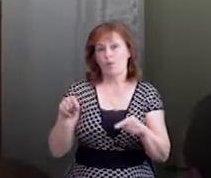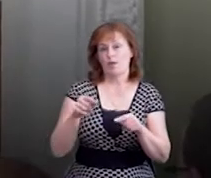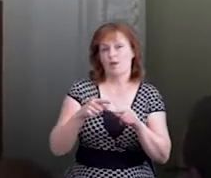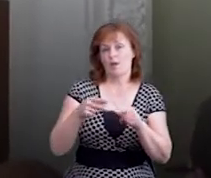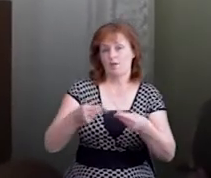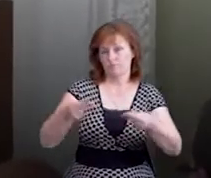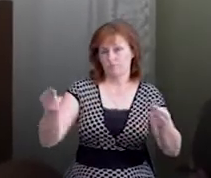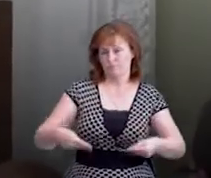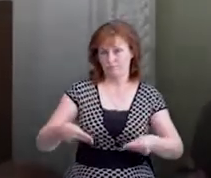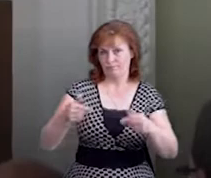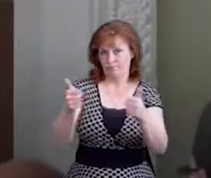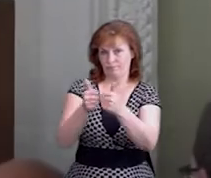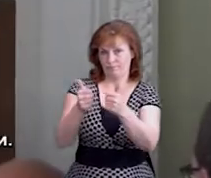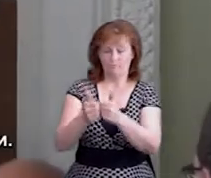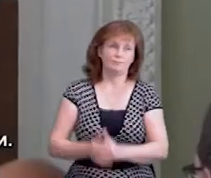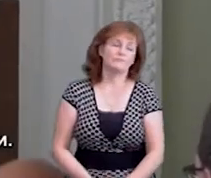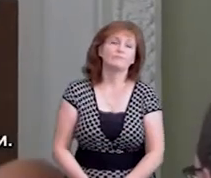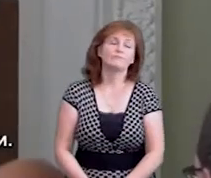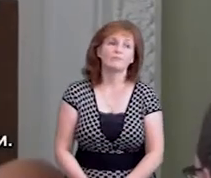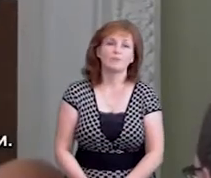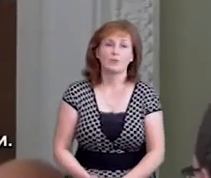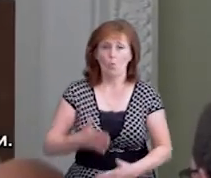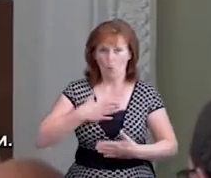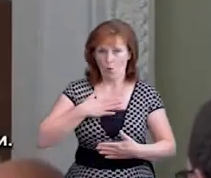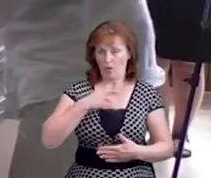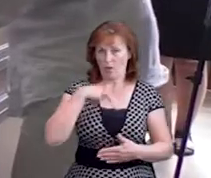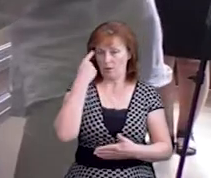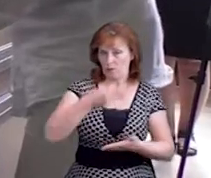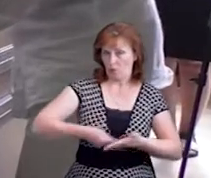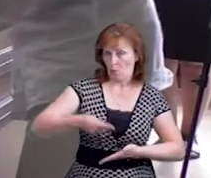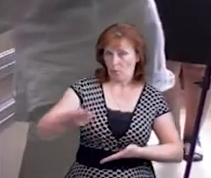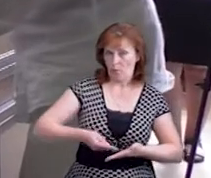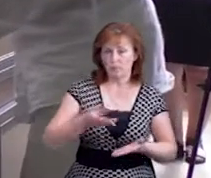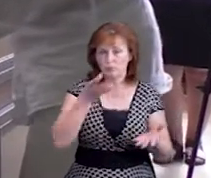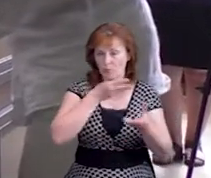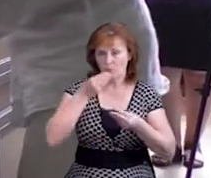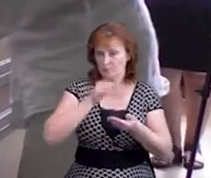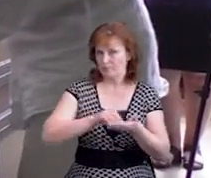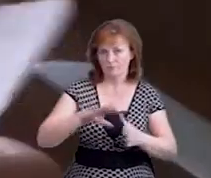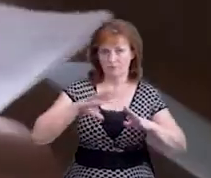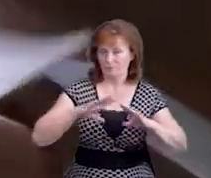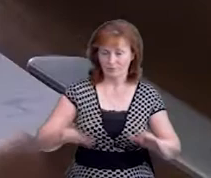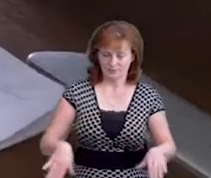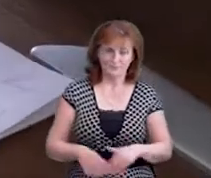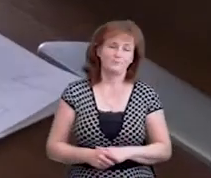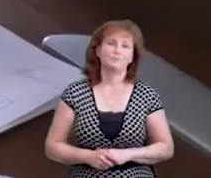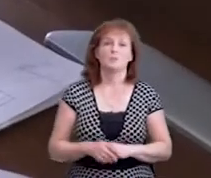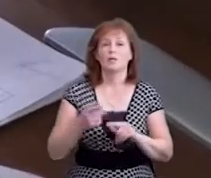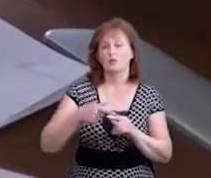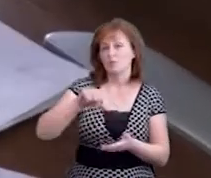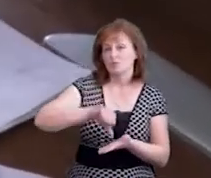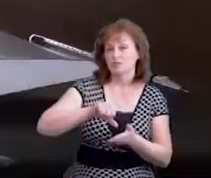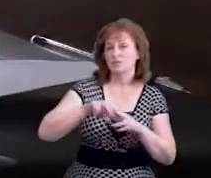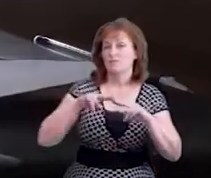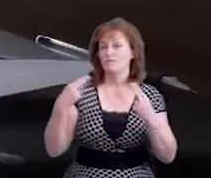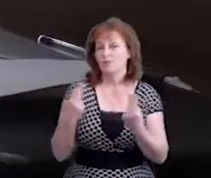Бюлетені. З моєю підписью, щоб поділити, не забуло. Голосують у залі всі бажаючі. Це представники Федерації